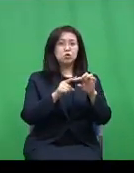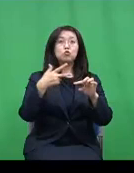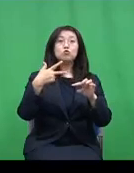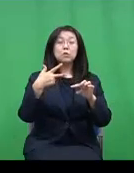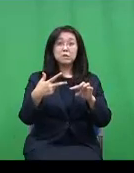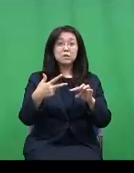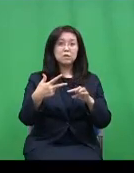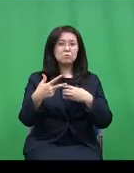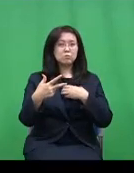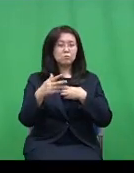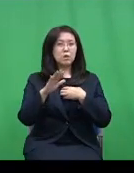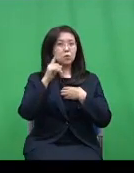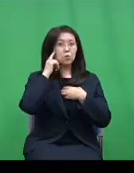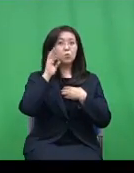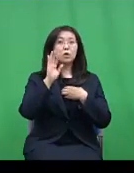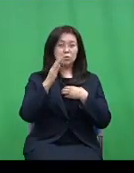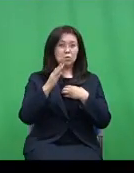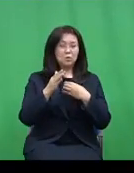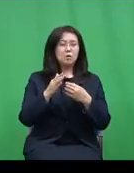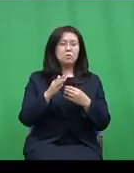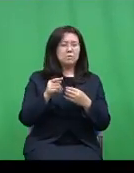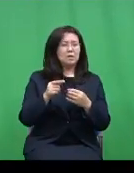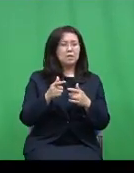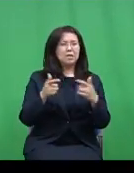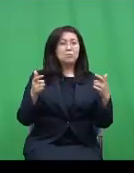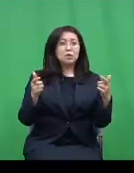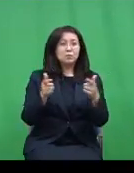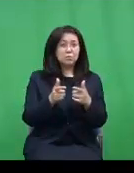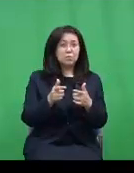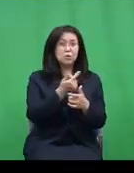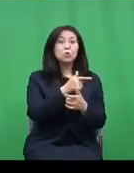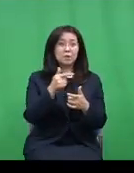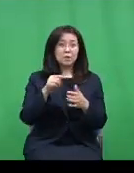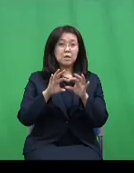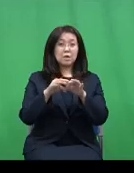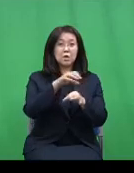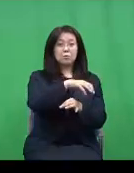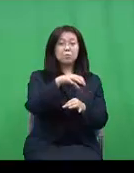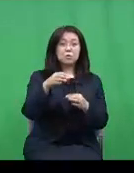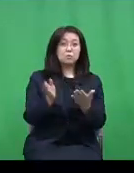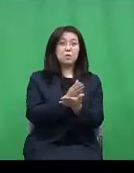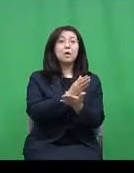まだ準備があると思います。 スケジュールか